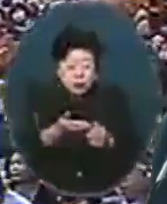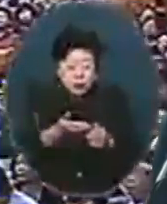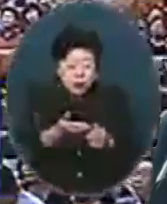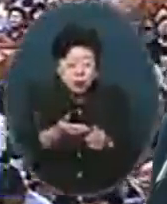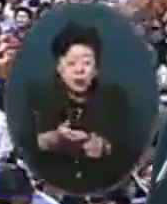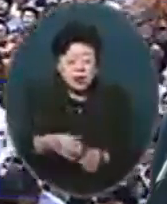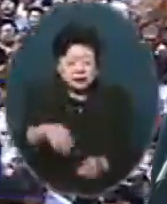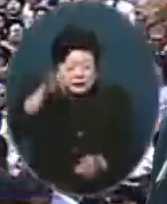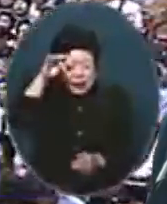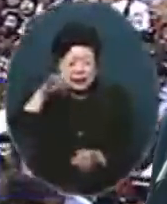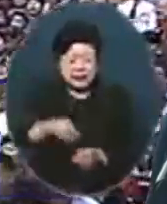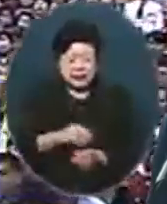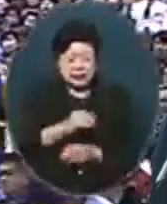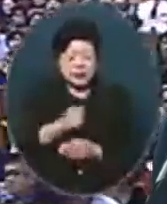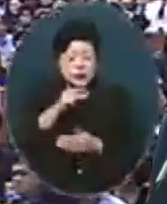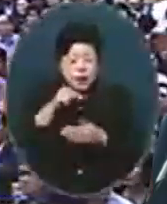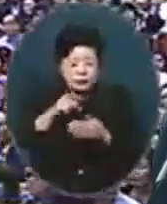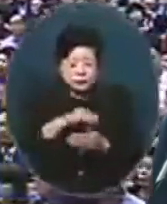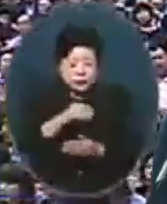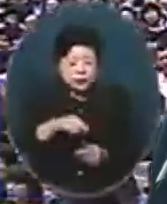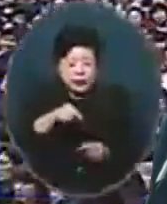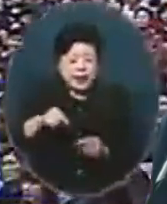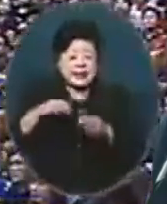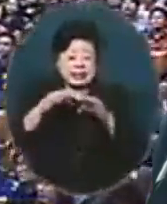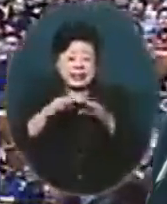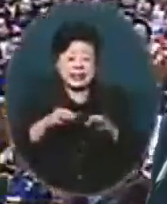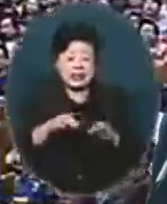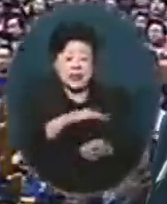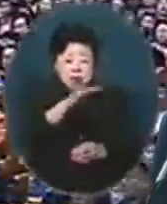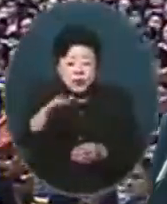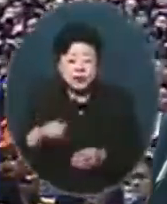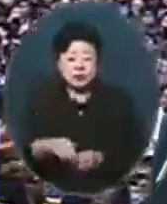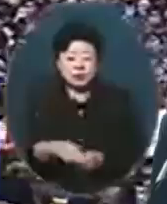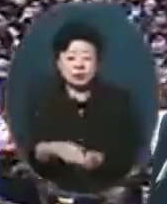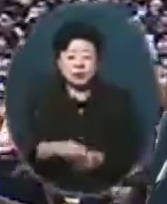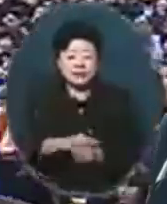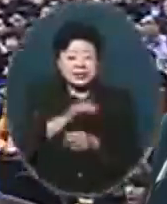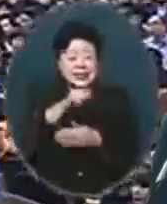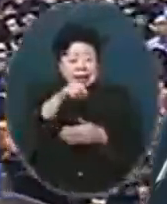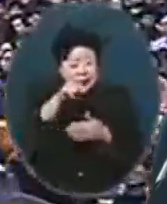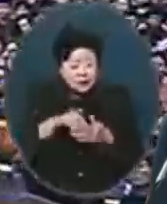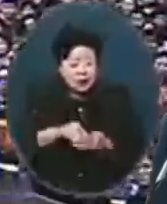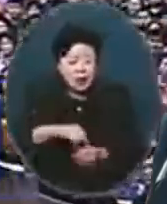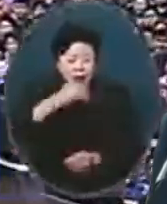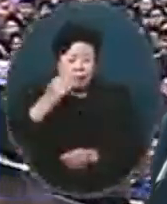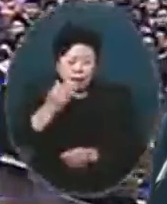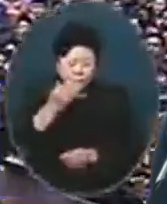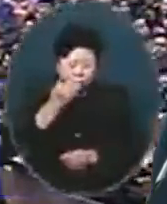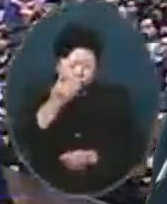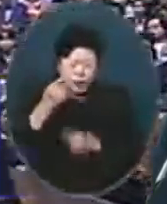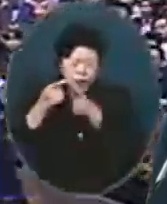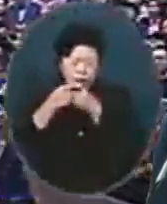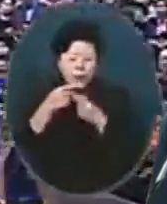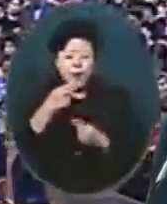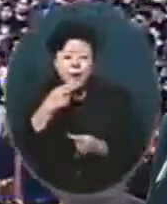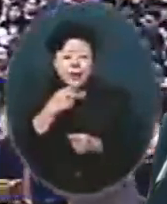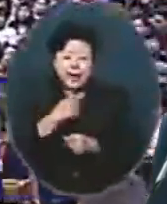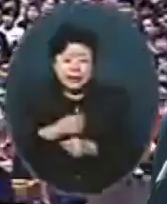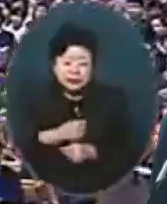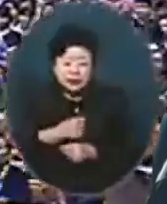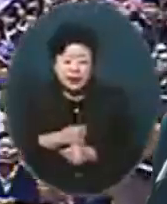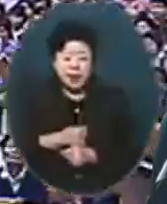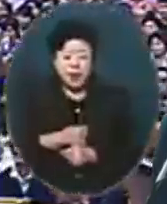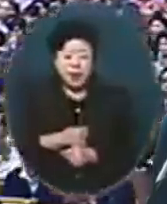곧 창세전에 그리스도 안에서 우리를 택하사 우리로 사랑 안에서 그 앞에 거룩하고 흠이 없게